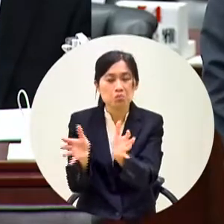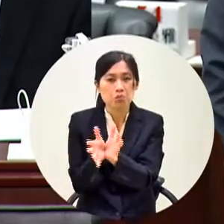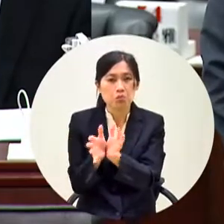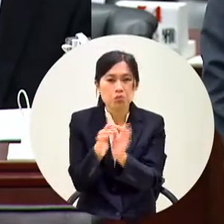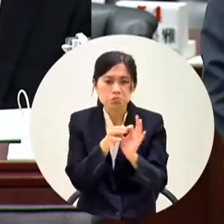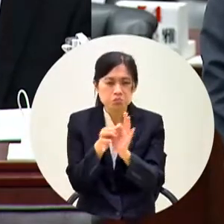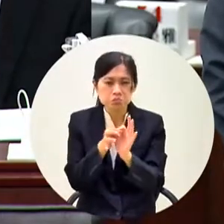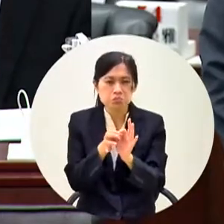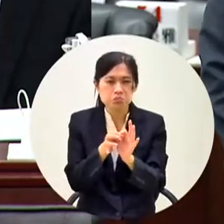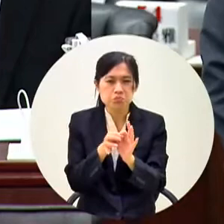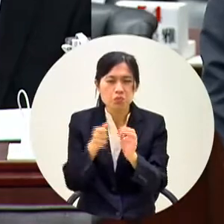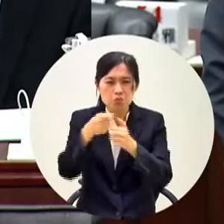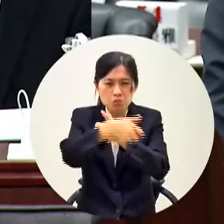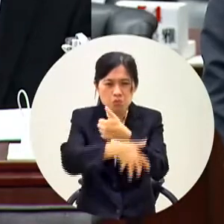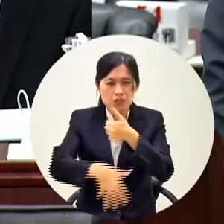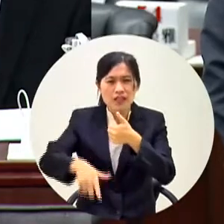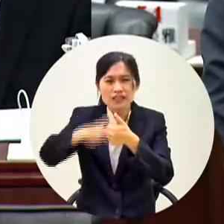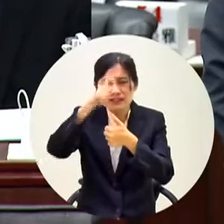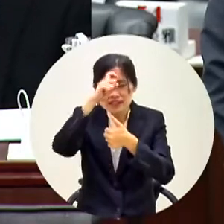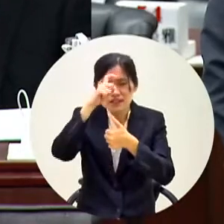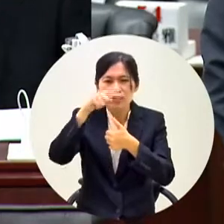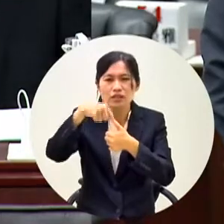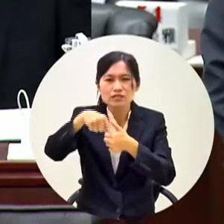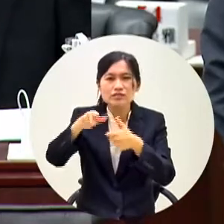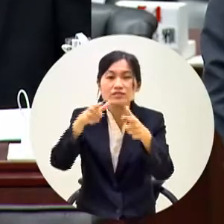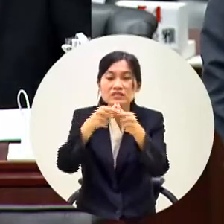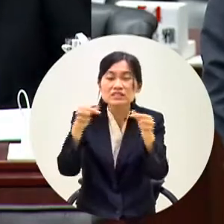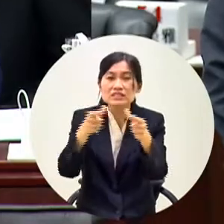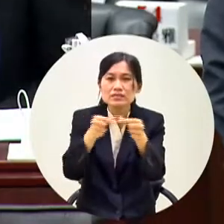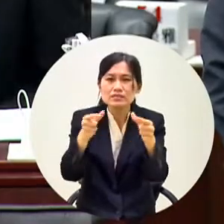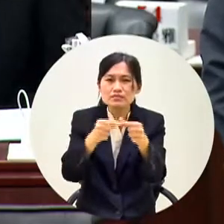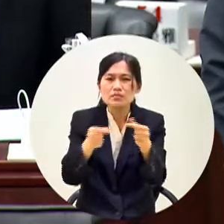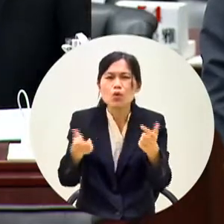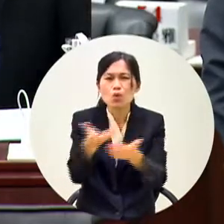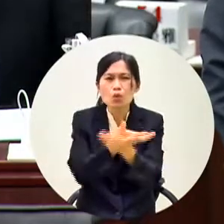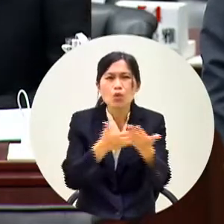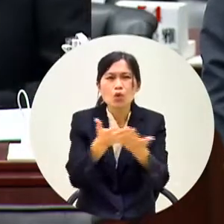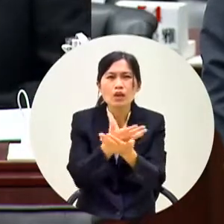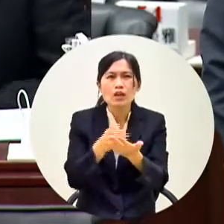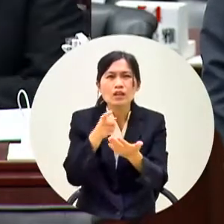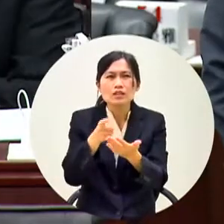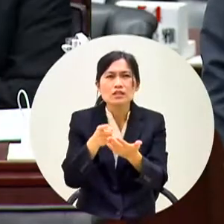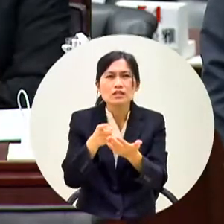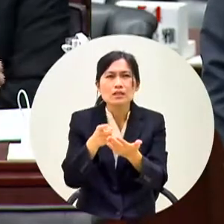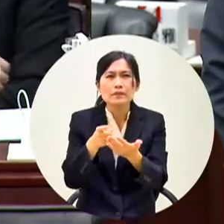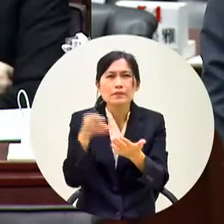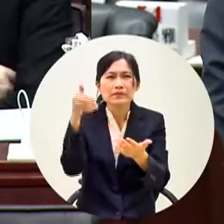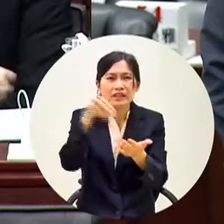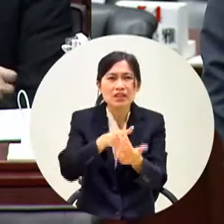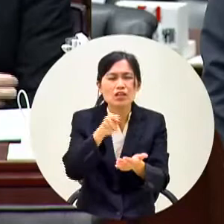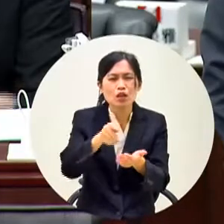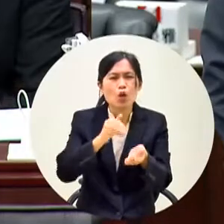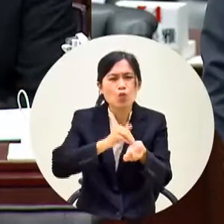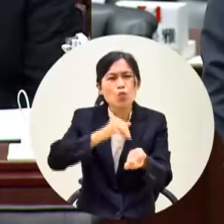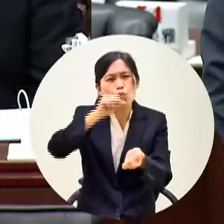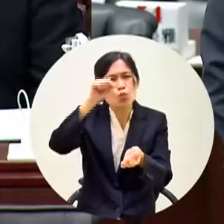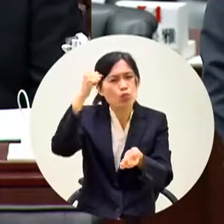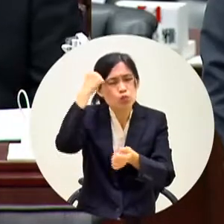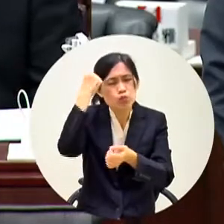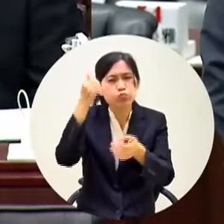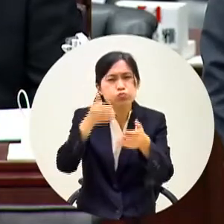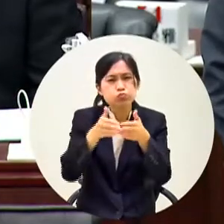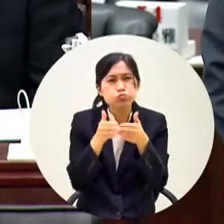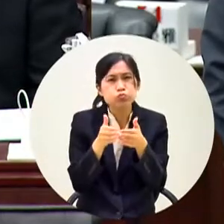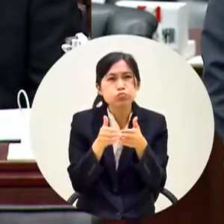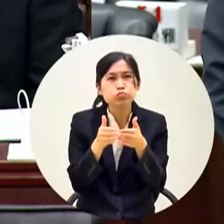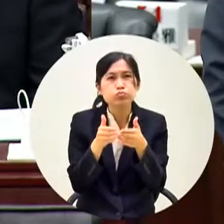单位吼，看希望讲甲日方的这个交涉，因为你到尾啊吼，嘛是爱大医嘛， yeah. 啊大医其实某